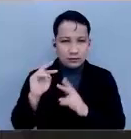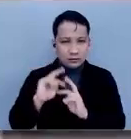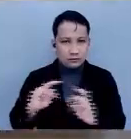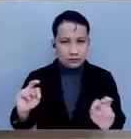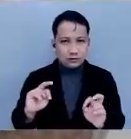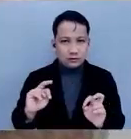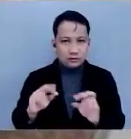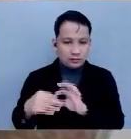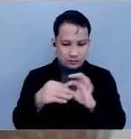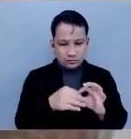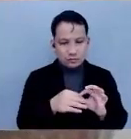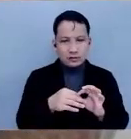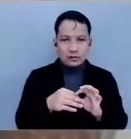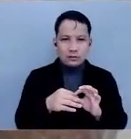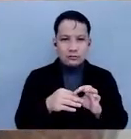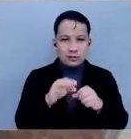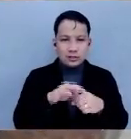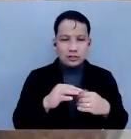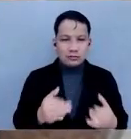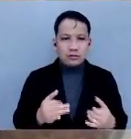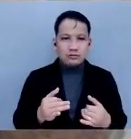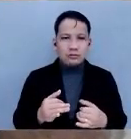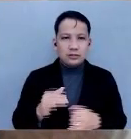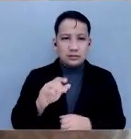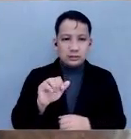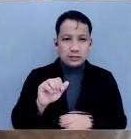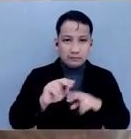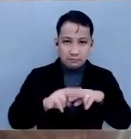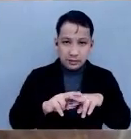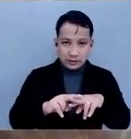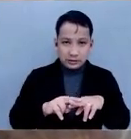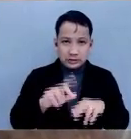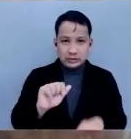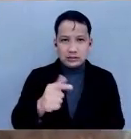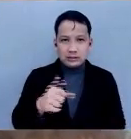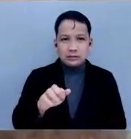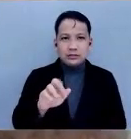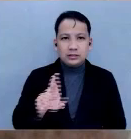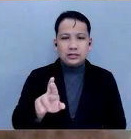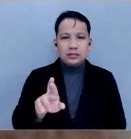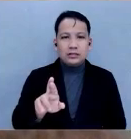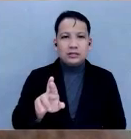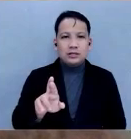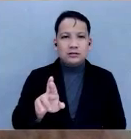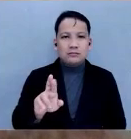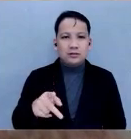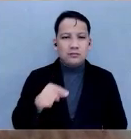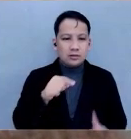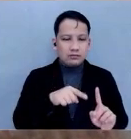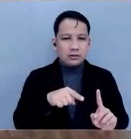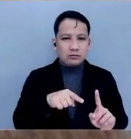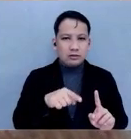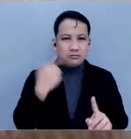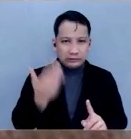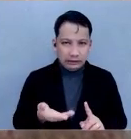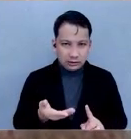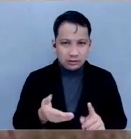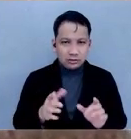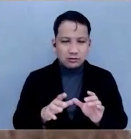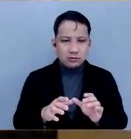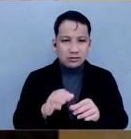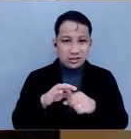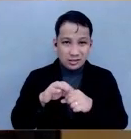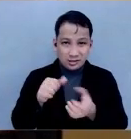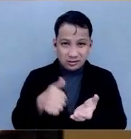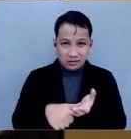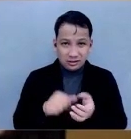election-related. Sa Aguilar, Pangasinan, bangkay ng inabutan ng kanyang pamilya sa ospital ang kumakandidatong barangay chairman na si Arnel Adolfo